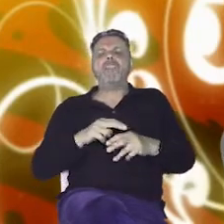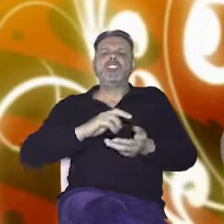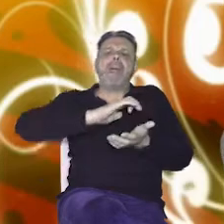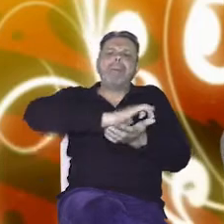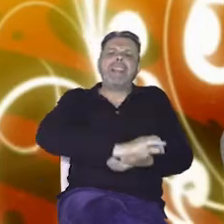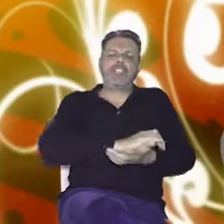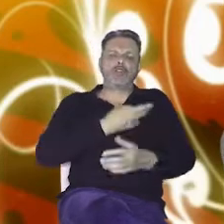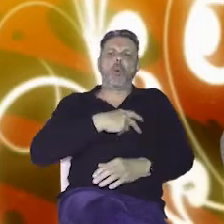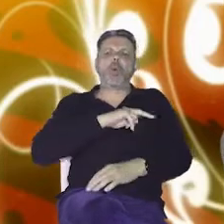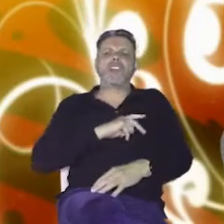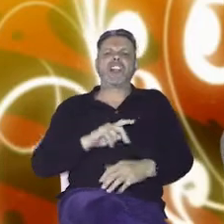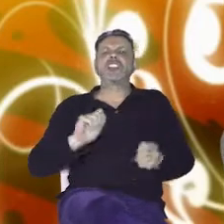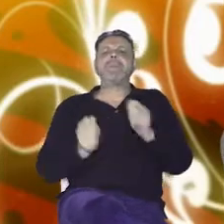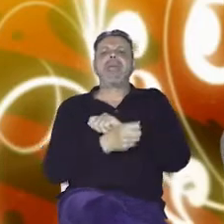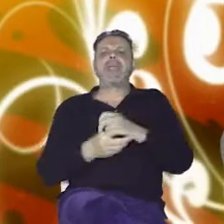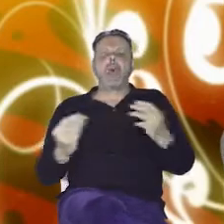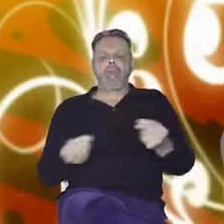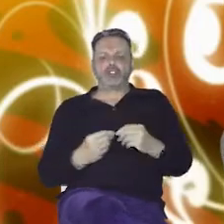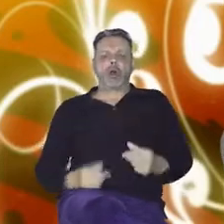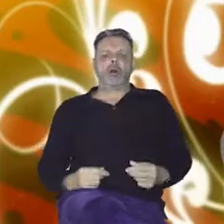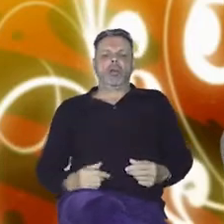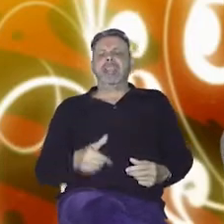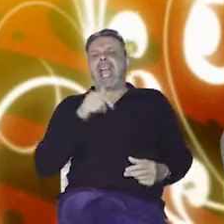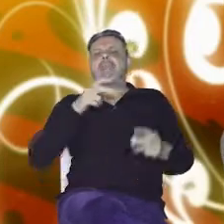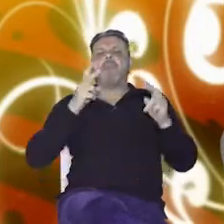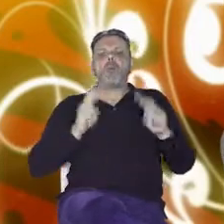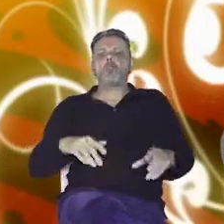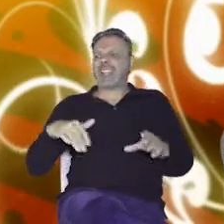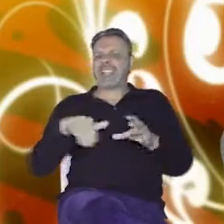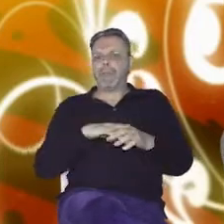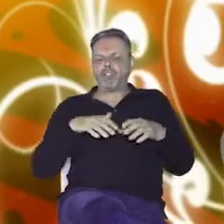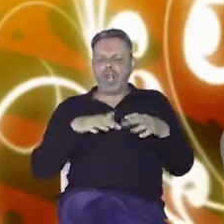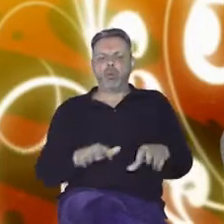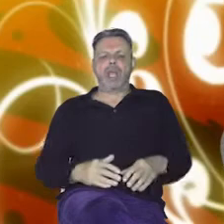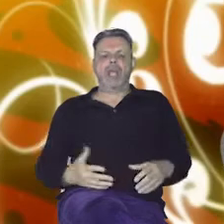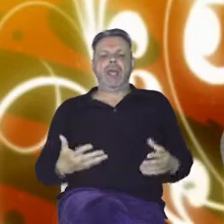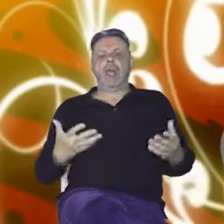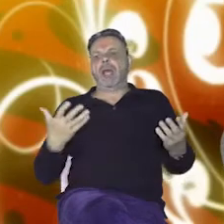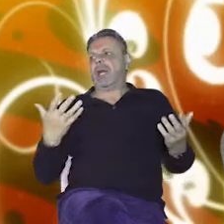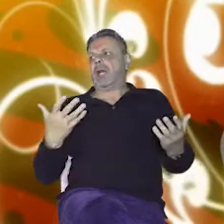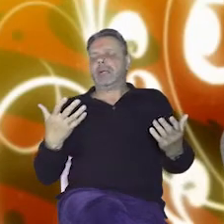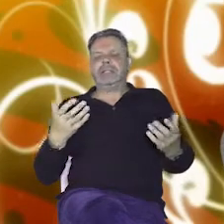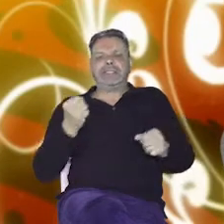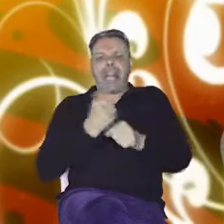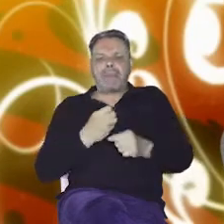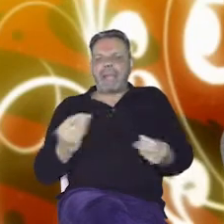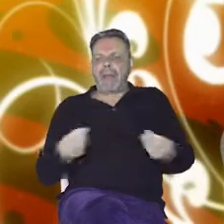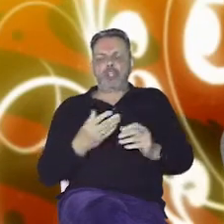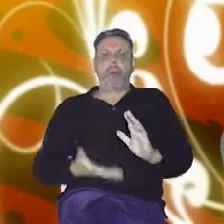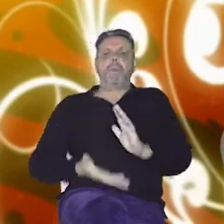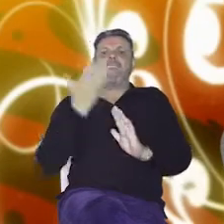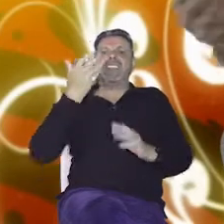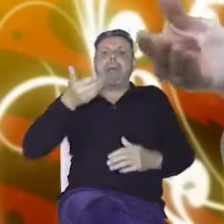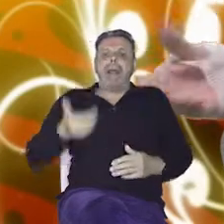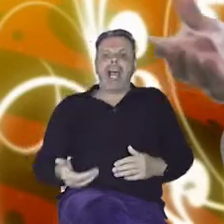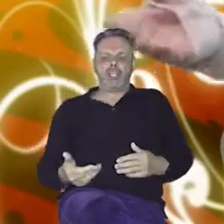odgovorne da mijenjaju nešto, da im omoguće da zaposle ljude, da naprave nešto, da povise plaće tim ljudima. Na